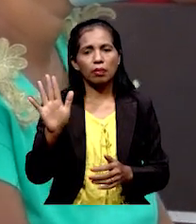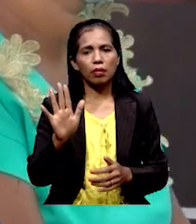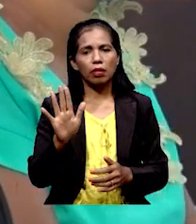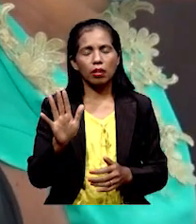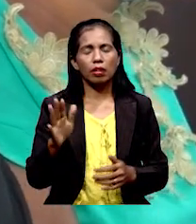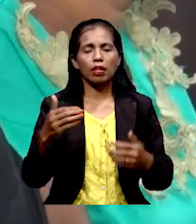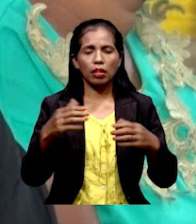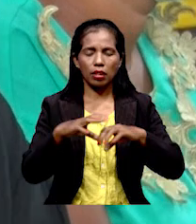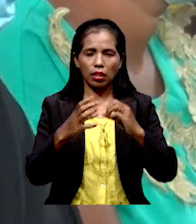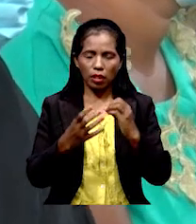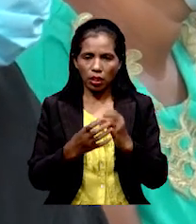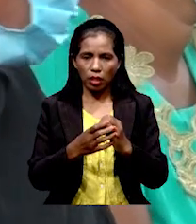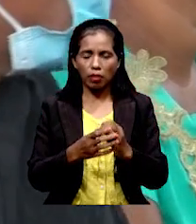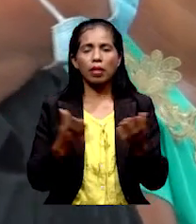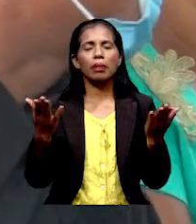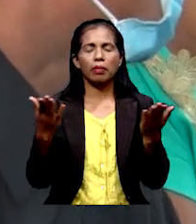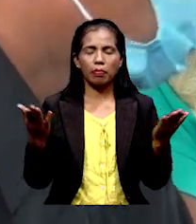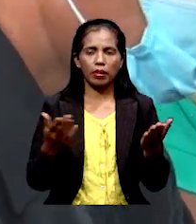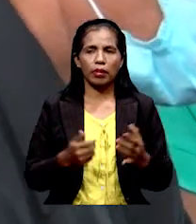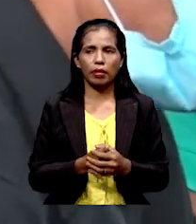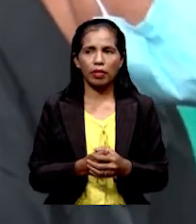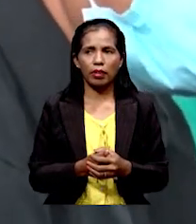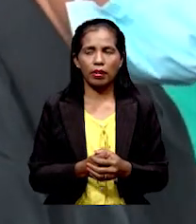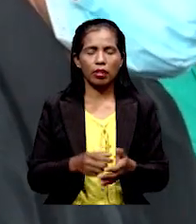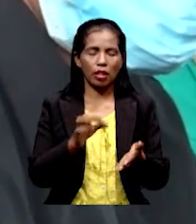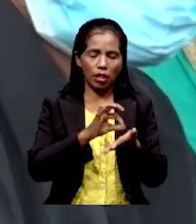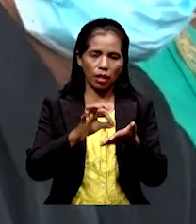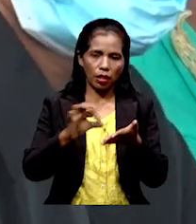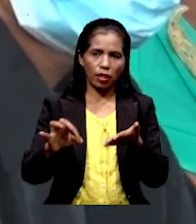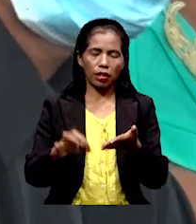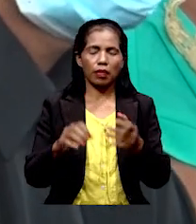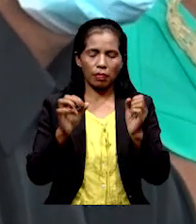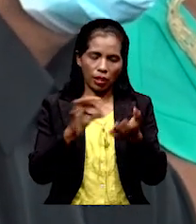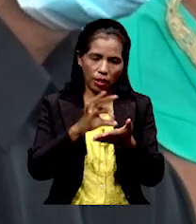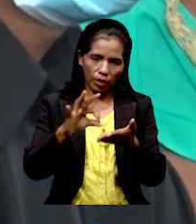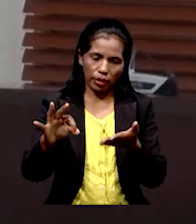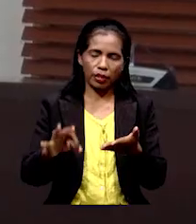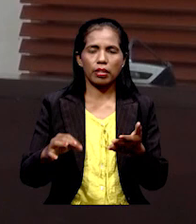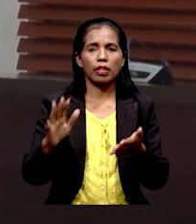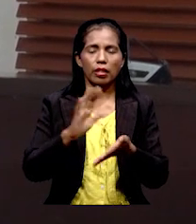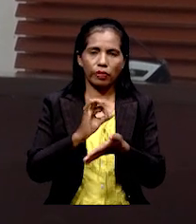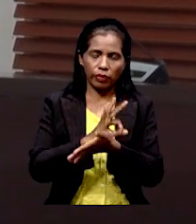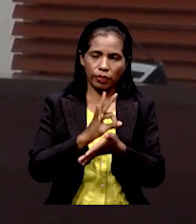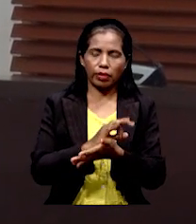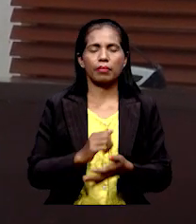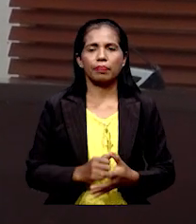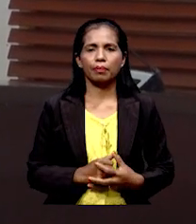lebe ini itu saya presio saya itu buat rai dua atau presio para kita itu buat rai dua atau presio itu ada ini saya itu